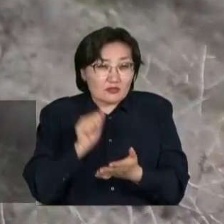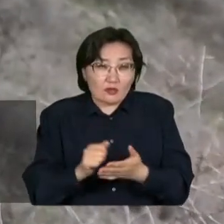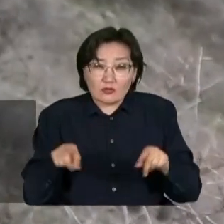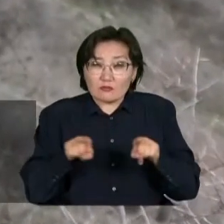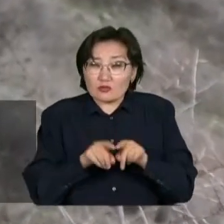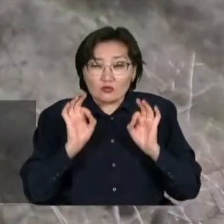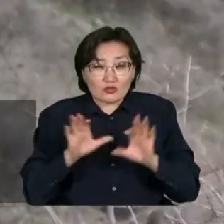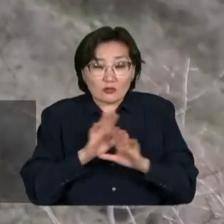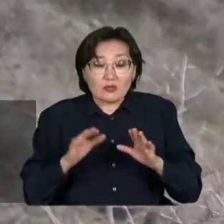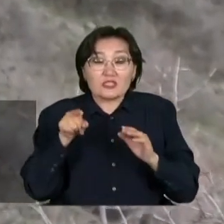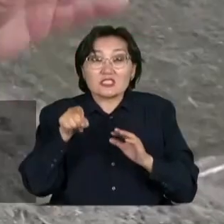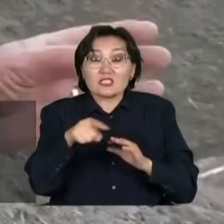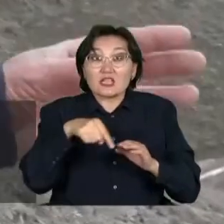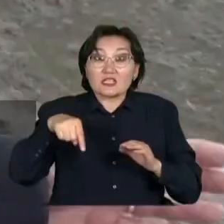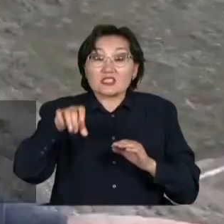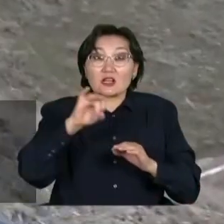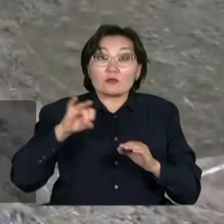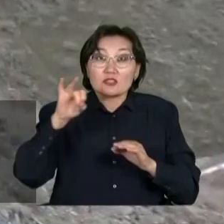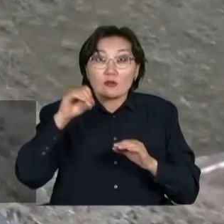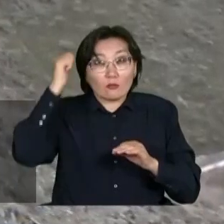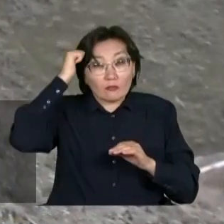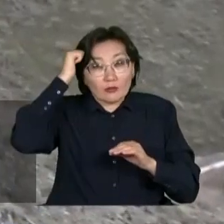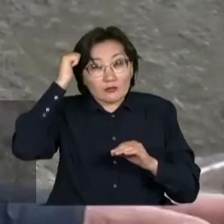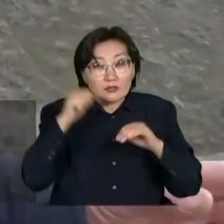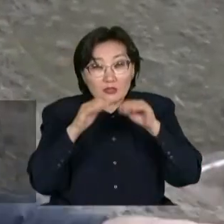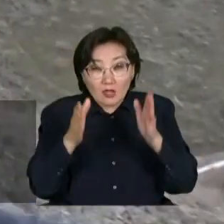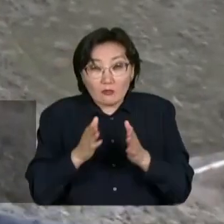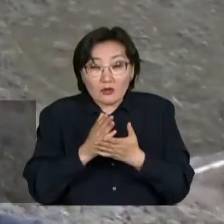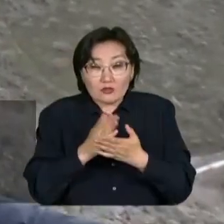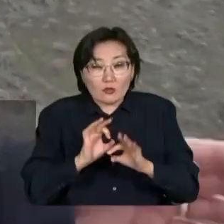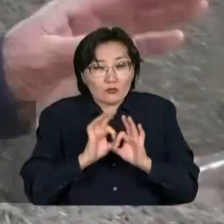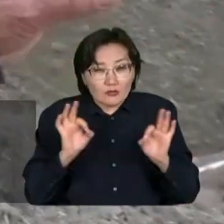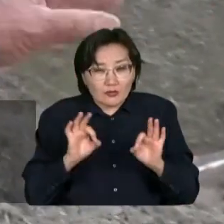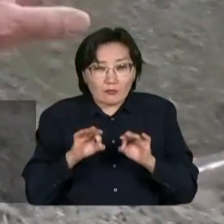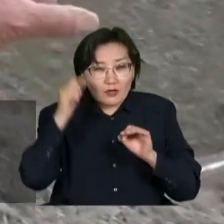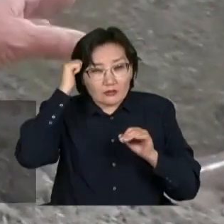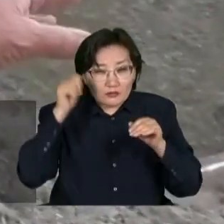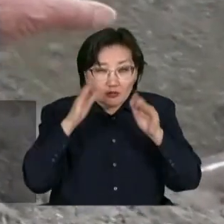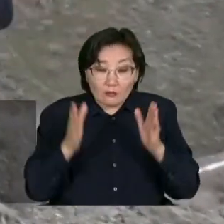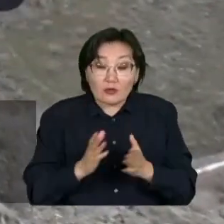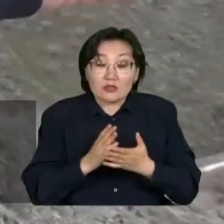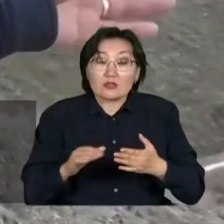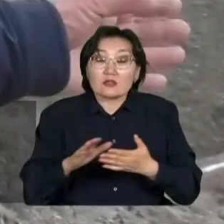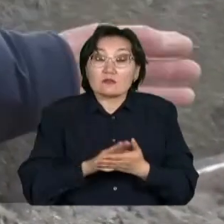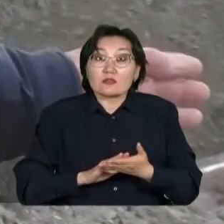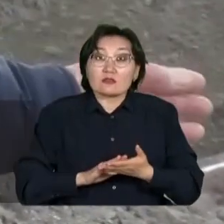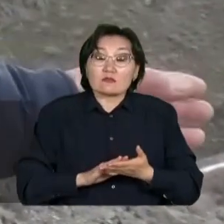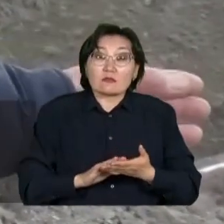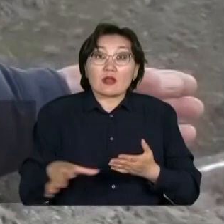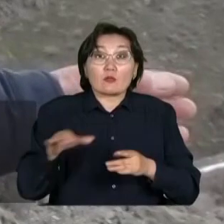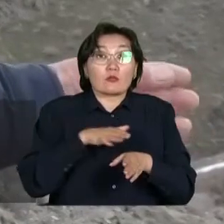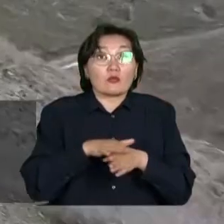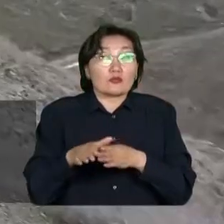өзім ойлаймын. Және де мына жердегі исторический жәдігерлер болған кереметтей. Оның бәрі ешқайсысы нетілген жоқ, қазір жермен жексен болып